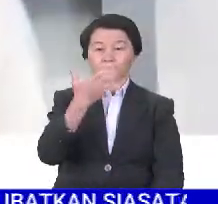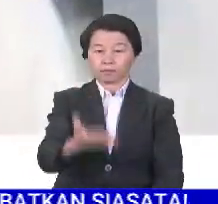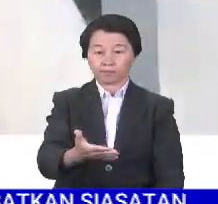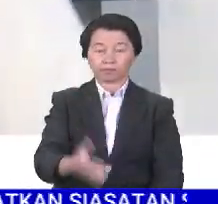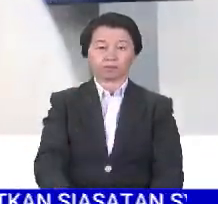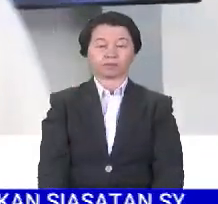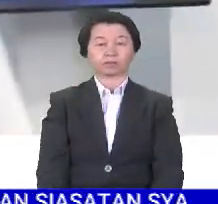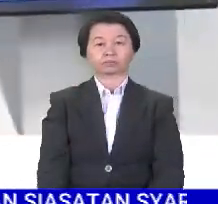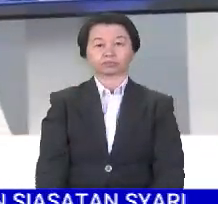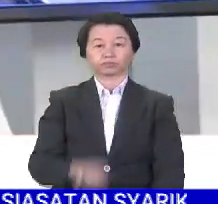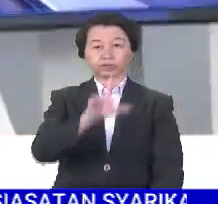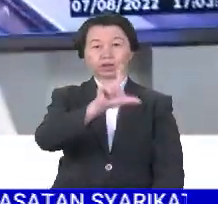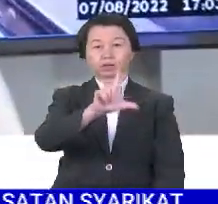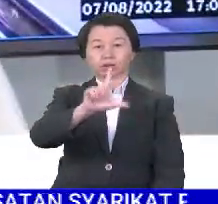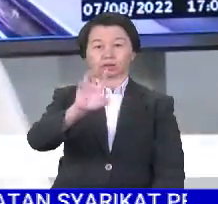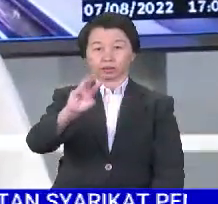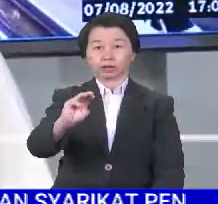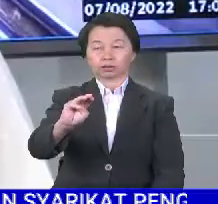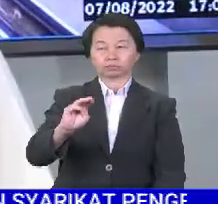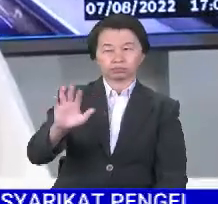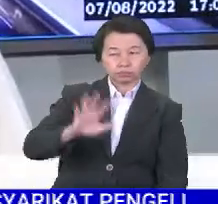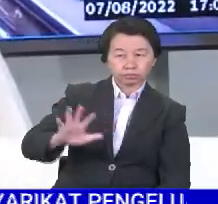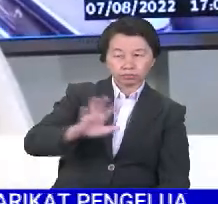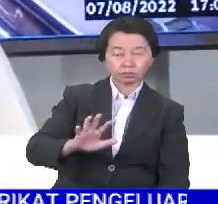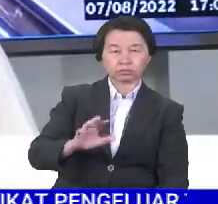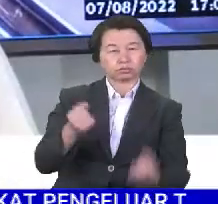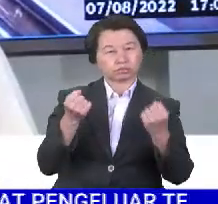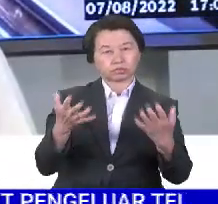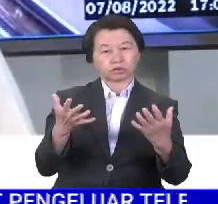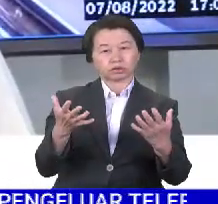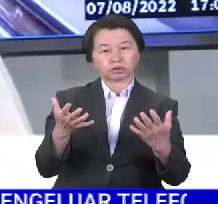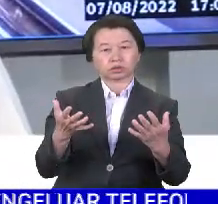Okey, pihak LLM menjangkakan sebanyak